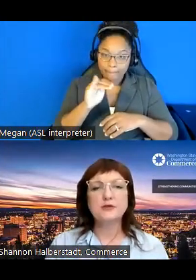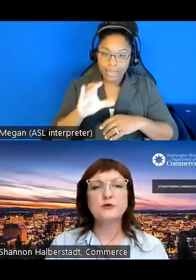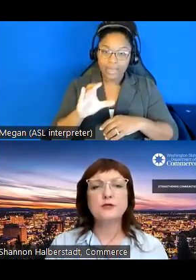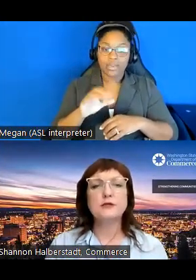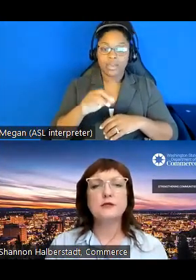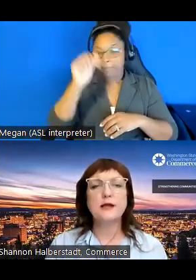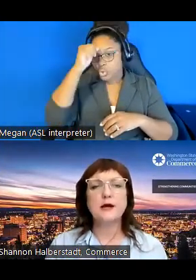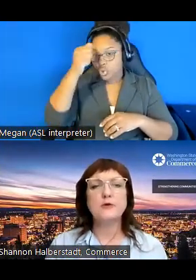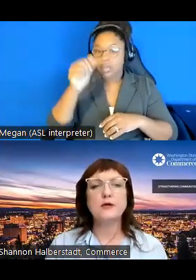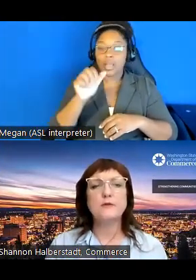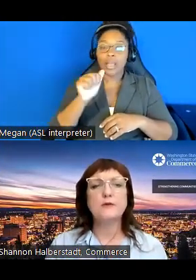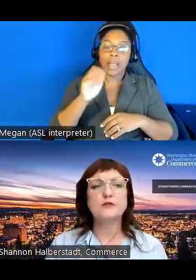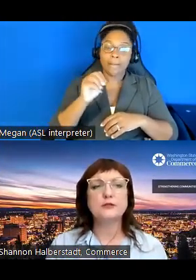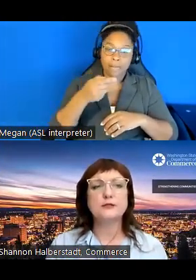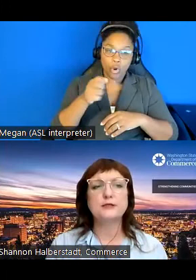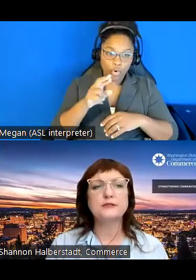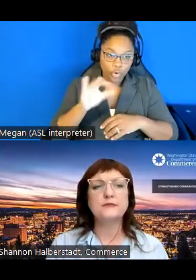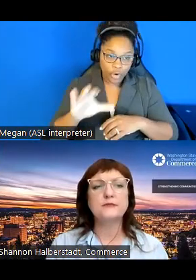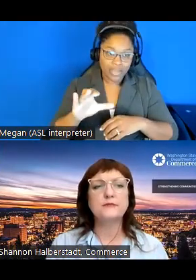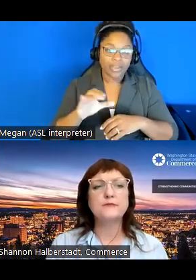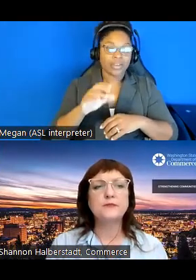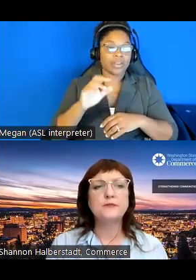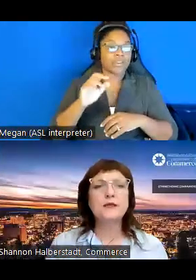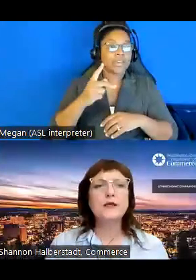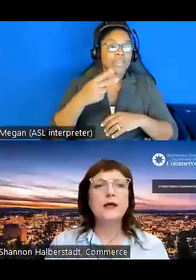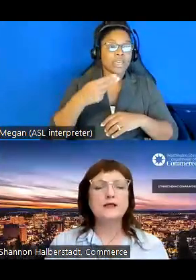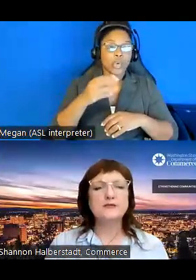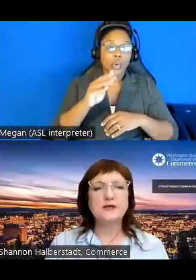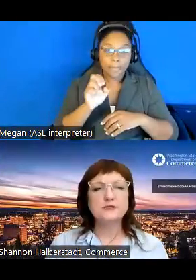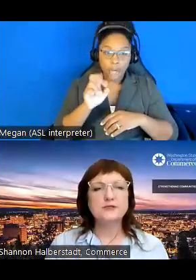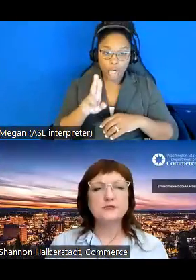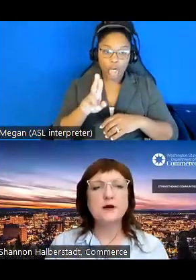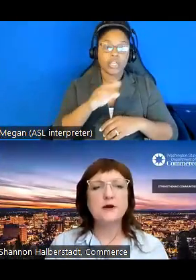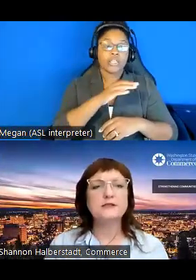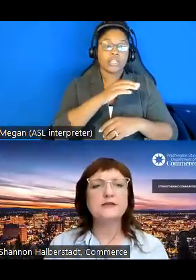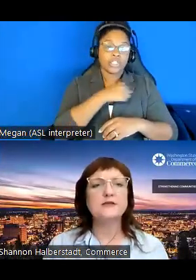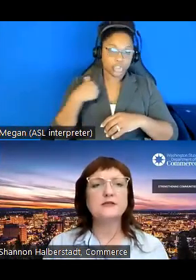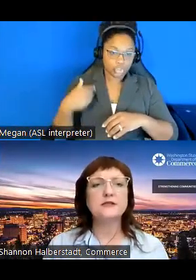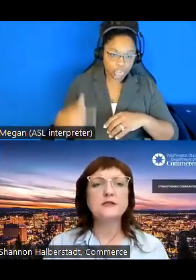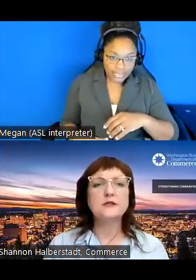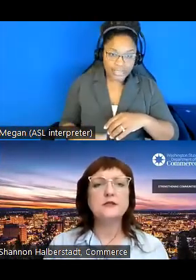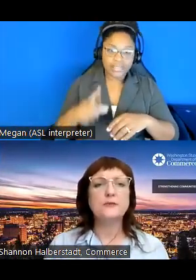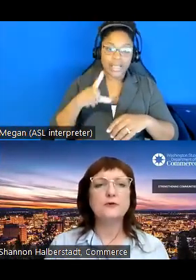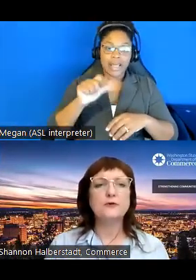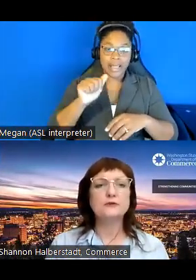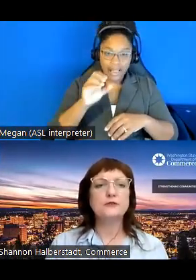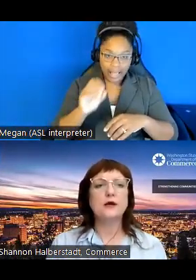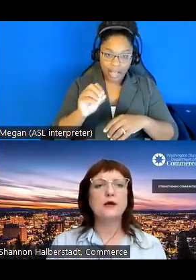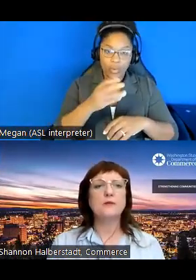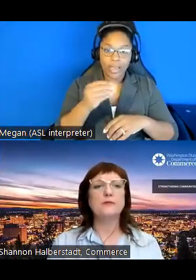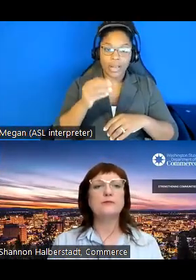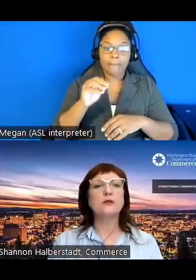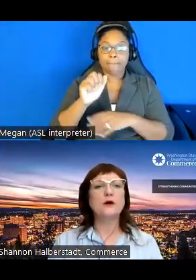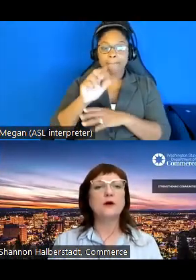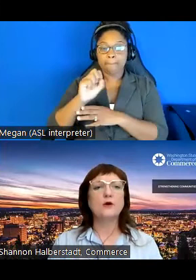카마이, 중국어, 라오와 마실리즈 다 있습니다.